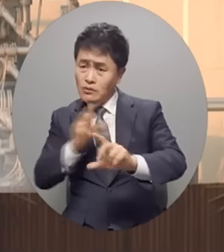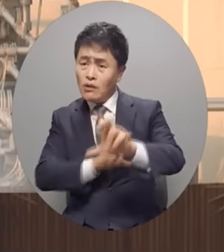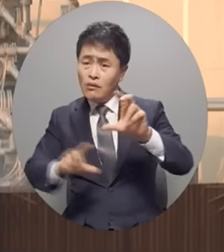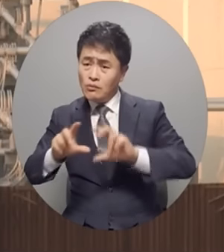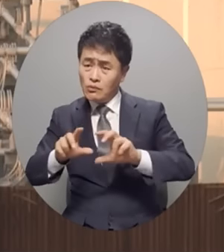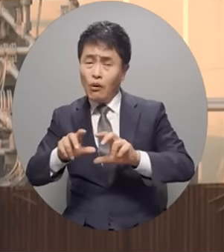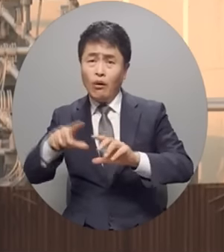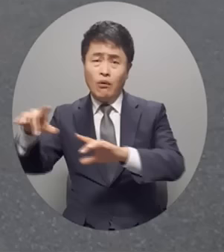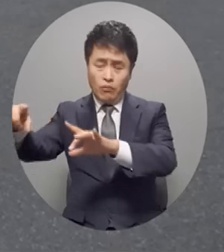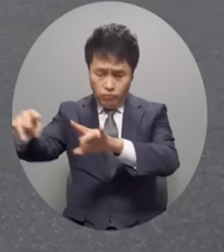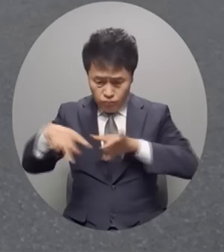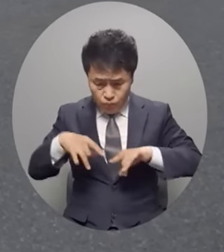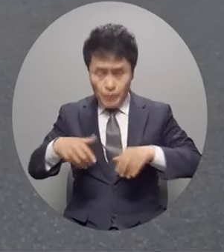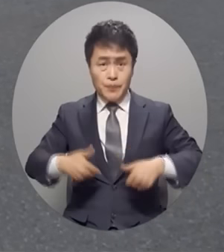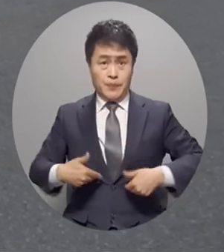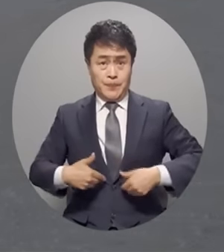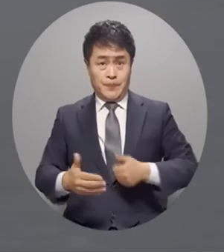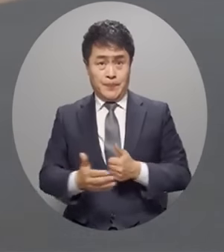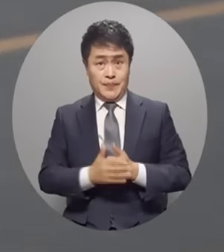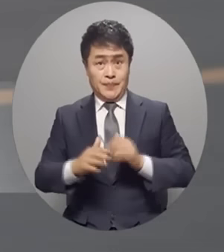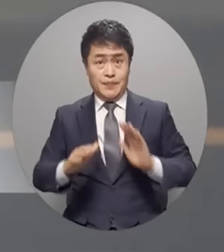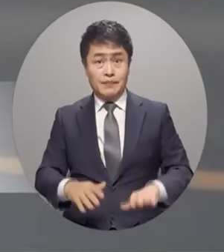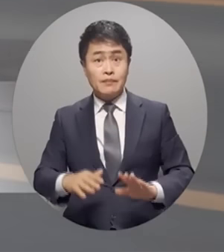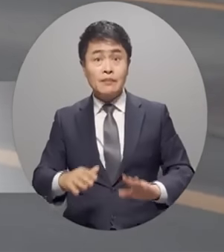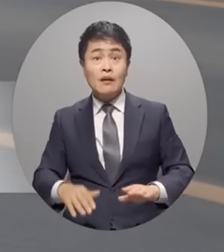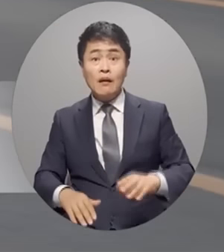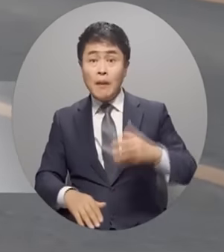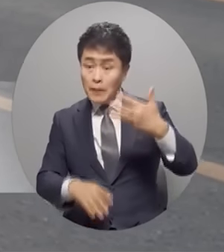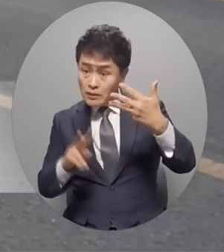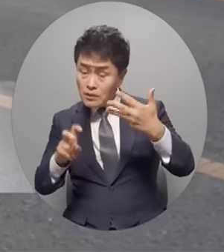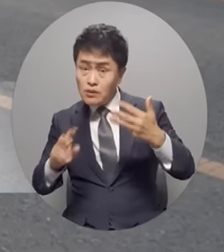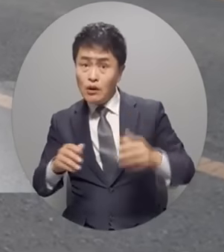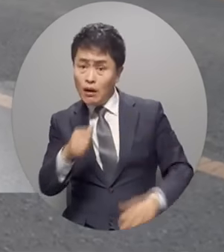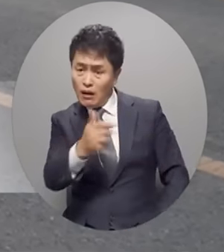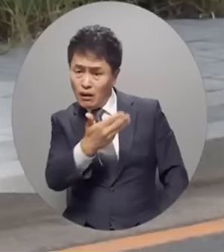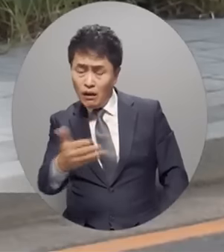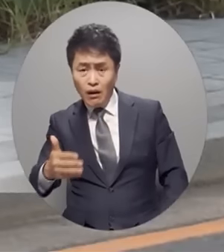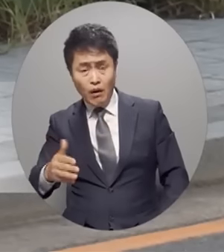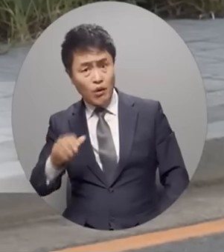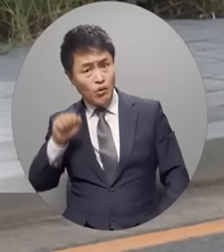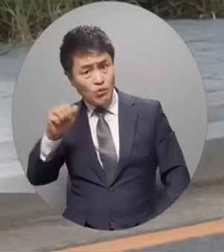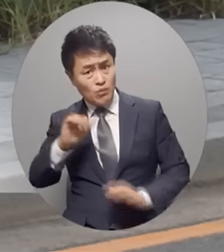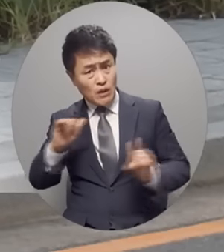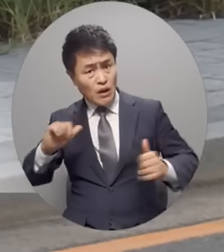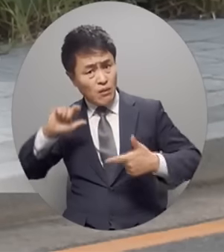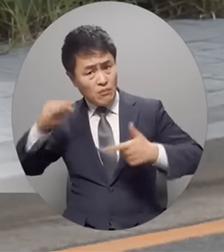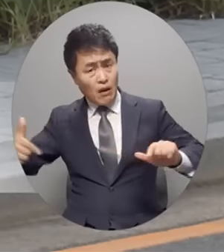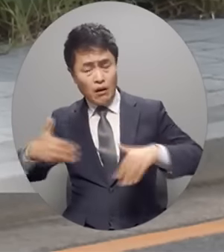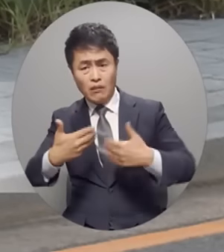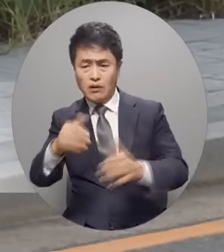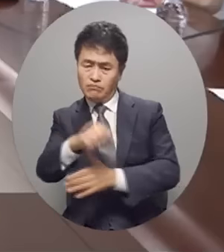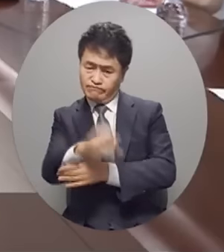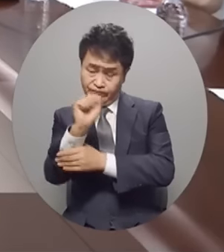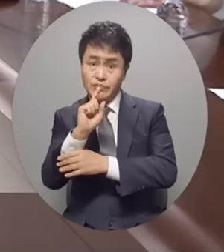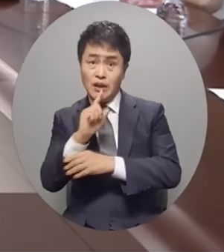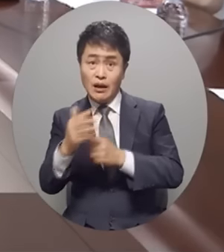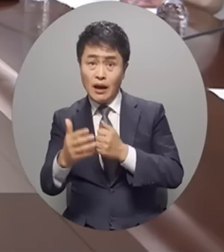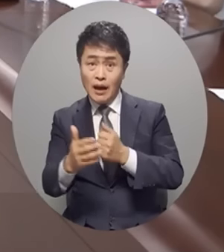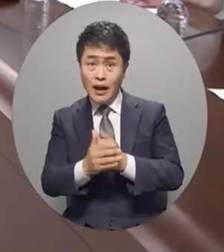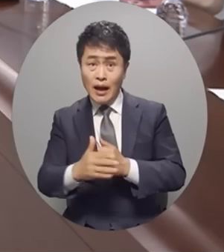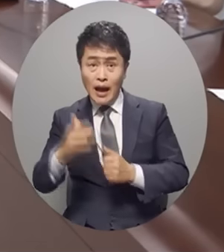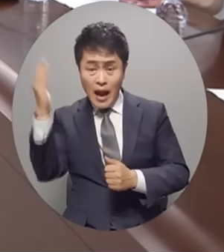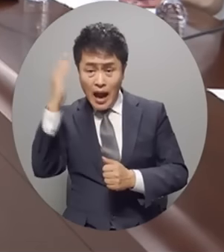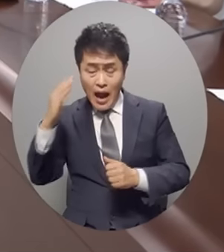하기 때문입니다. 하지만 지난 21일 하남시가 주민반대를 이유로 최종 불허를 통보하면서